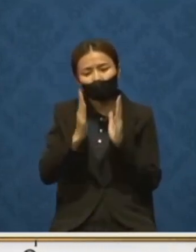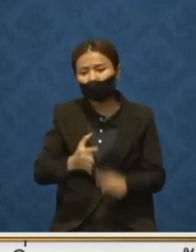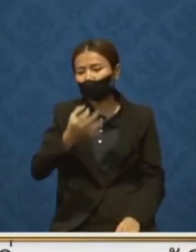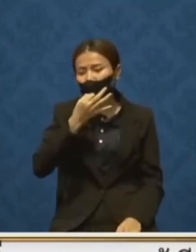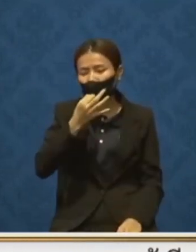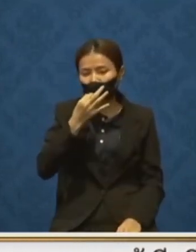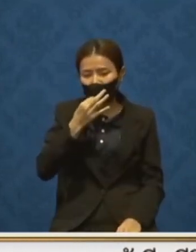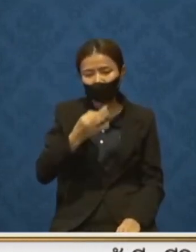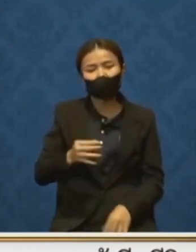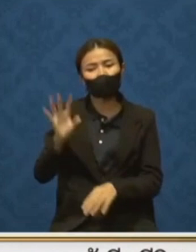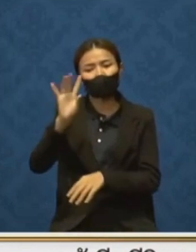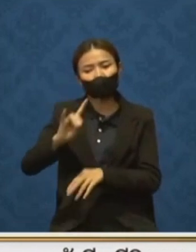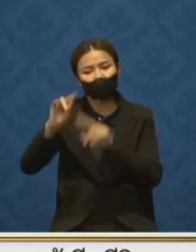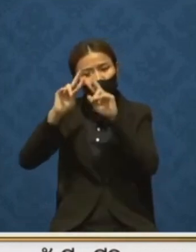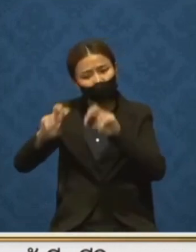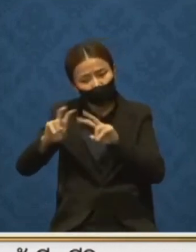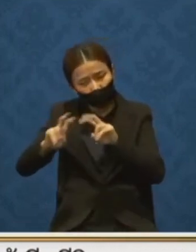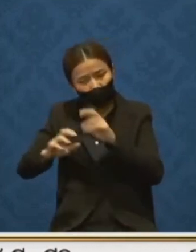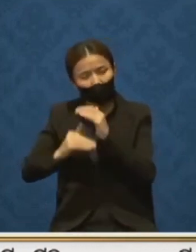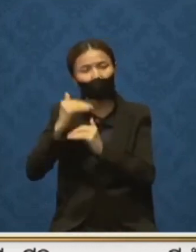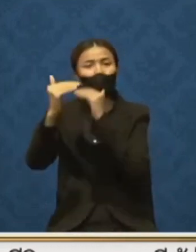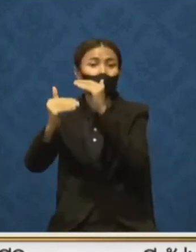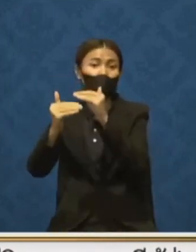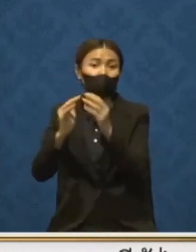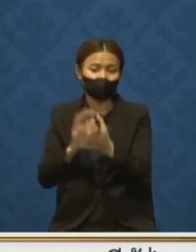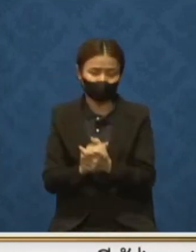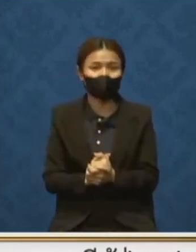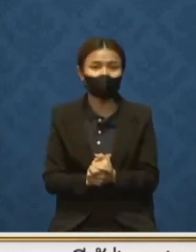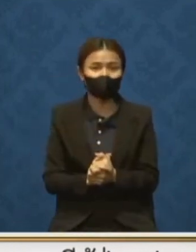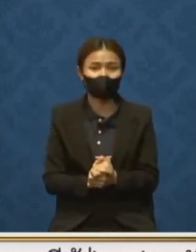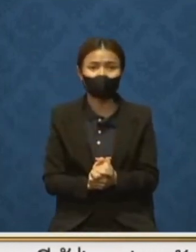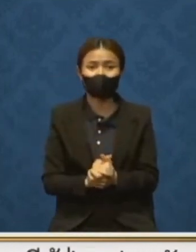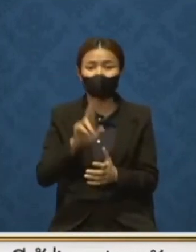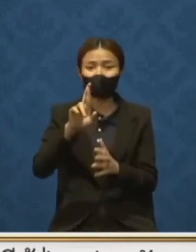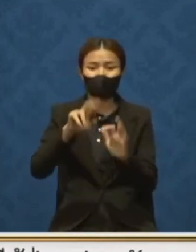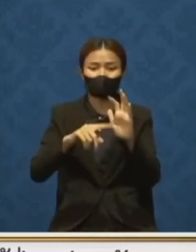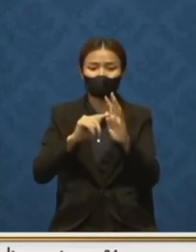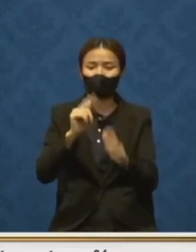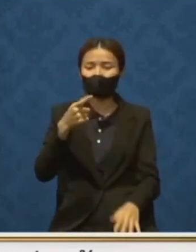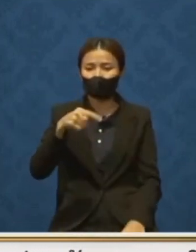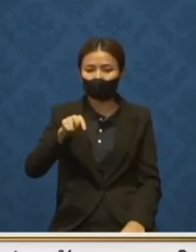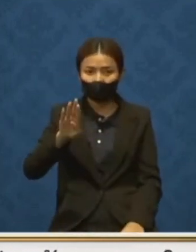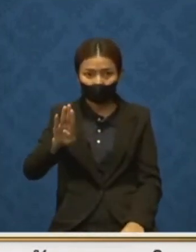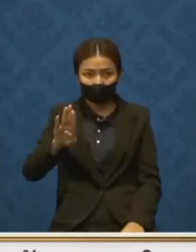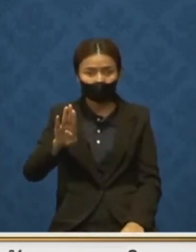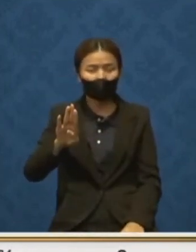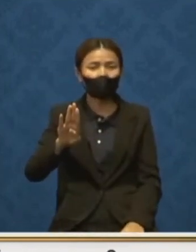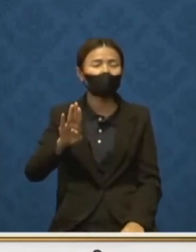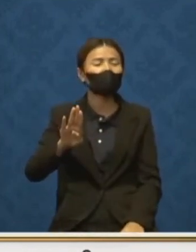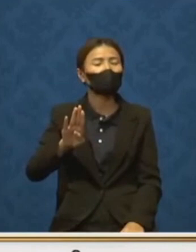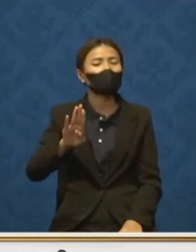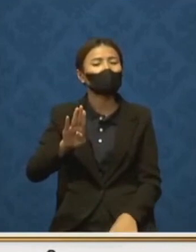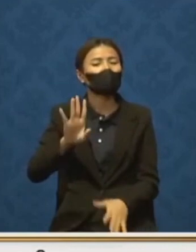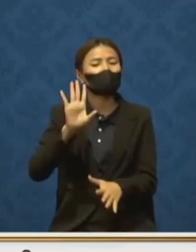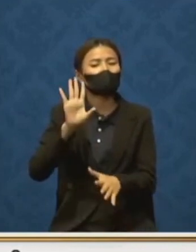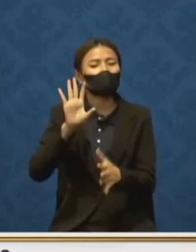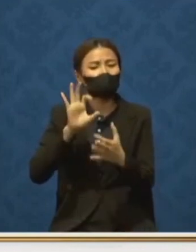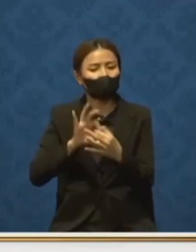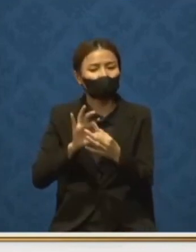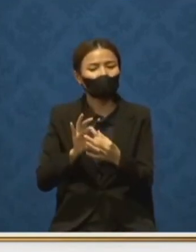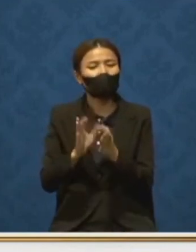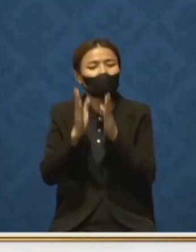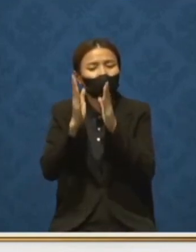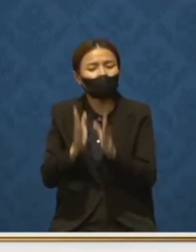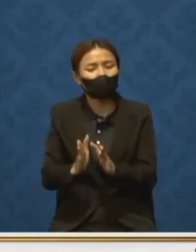อที่ประชุมดังนี้สืบเนื่องจากการพิจารณาร่างพระราชบัญญัติวิชาชีพการสัตวบาลพ.ศ.ที่ส